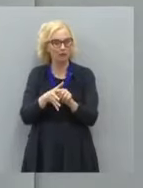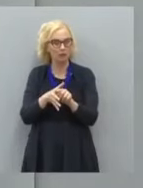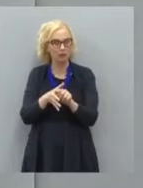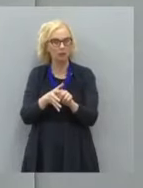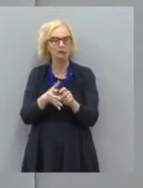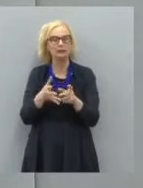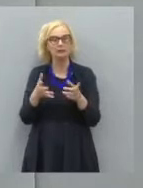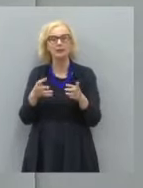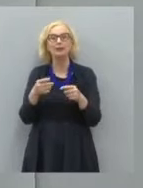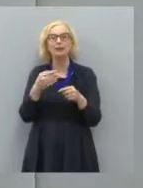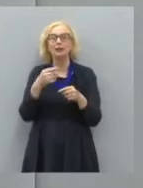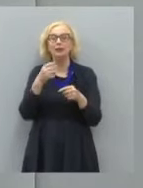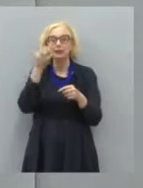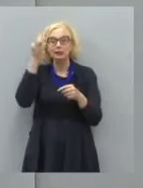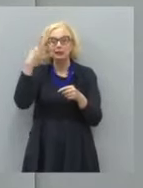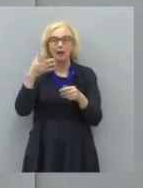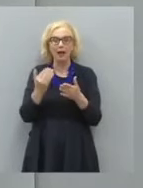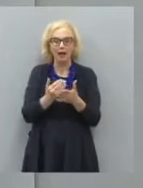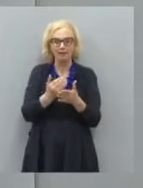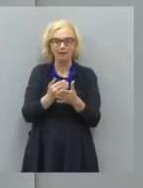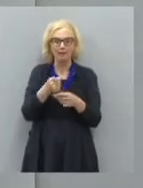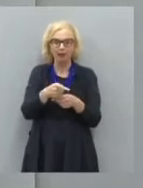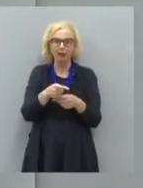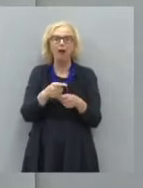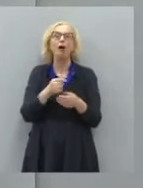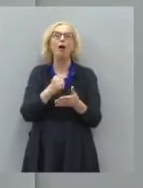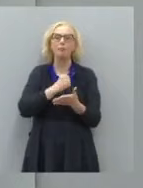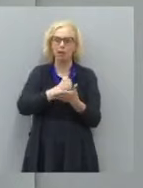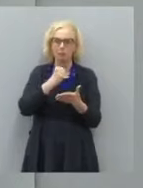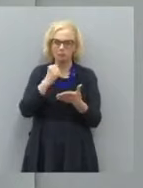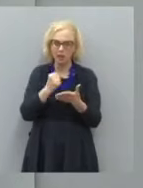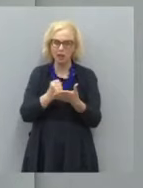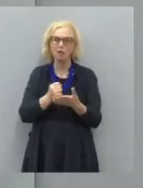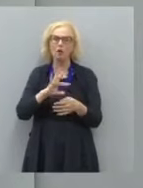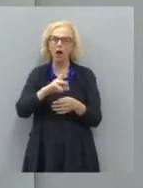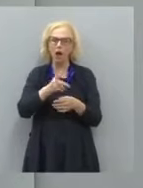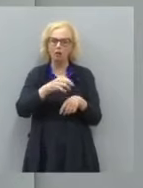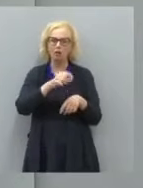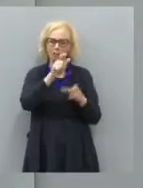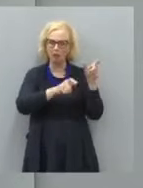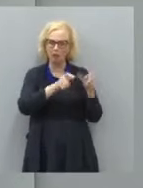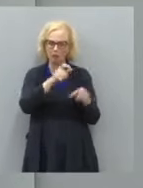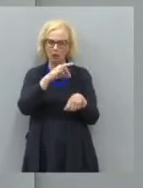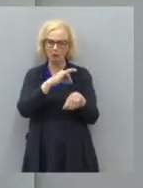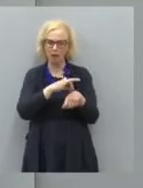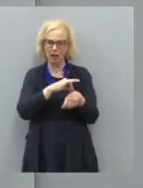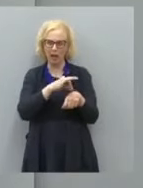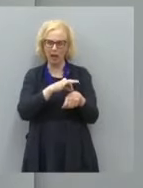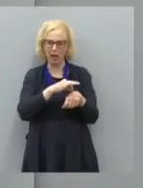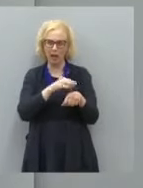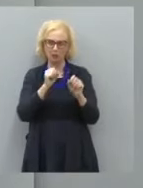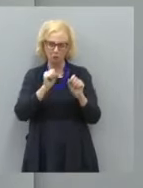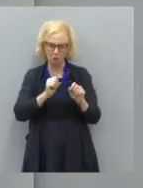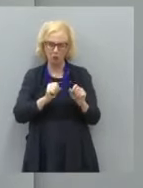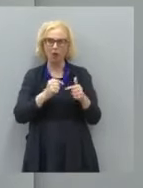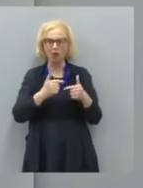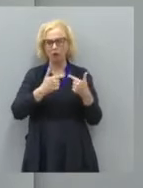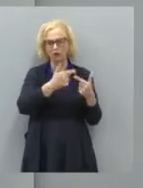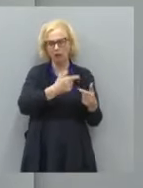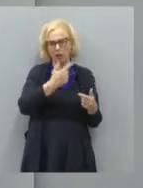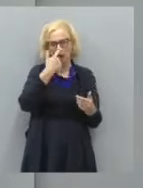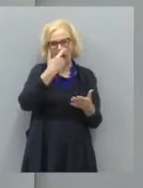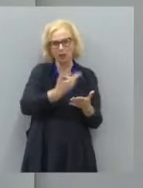novembre permette alla sanità di dare delle risposte a coloro che magari in questo momento sono in ritardo con